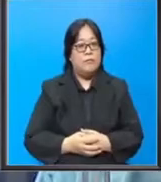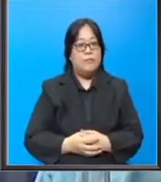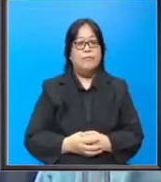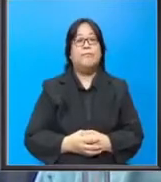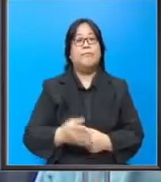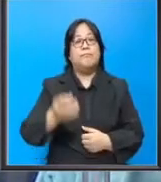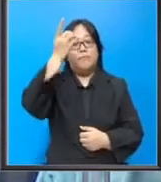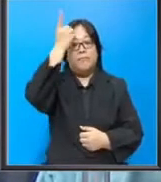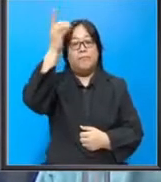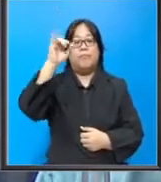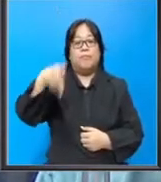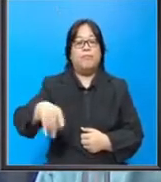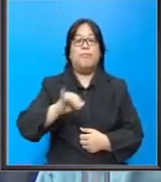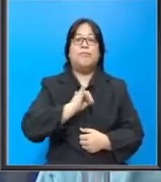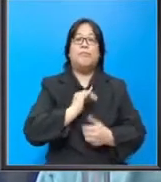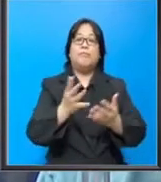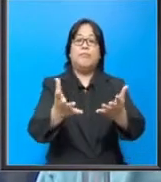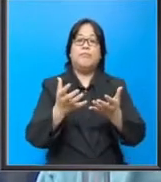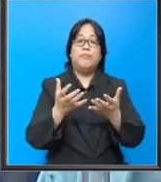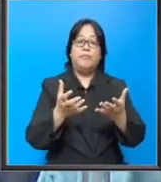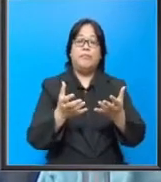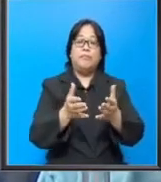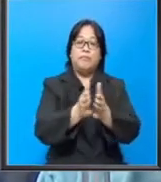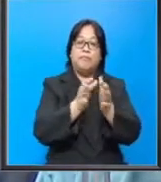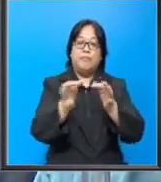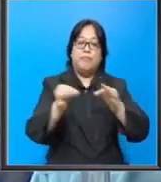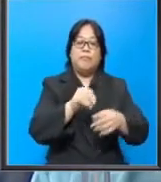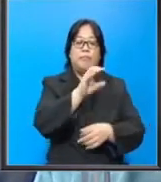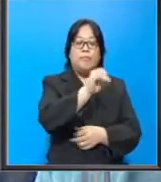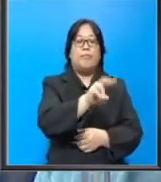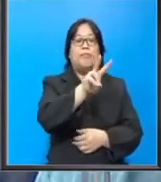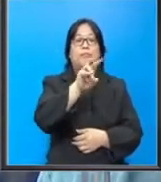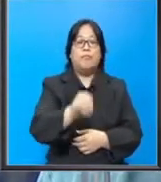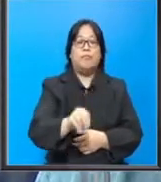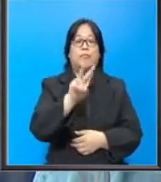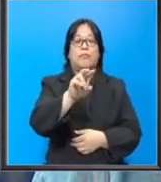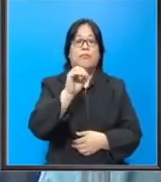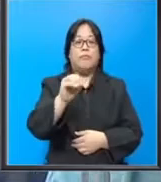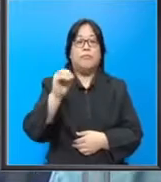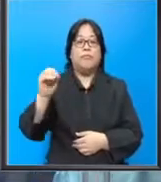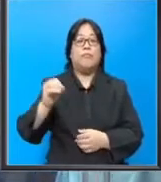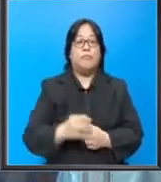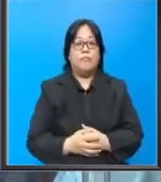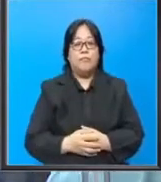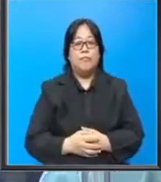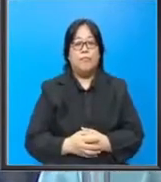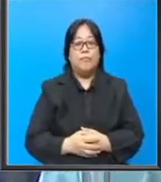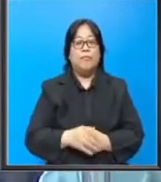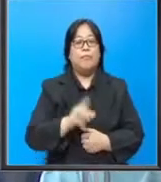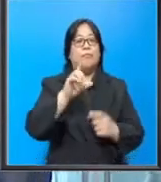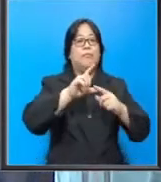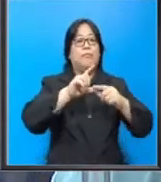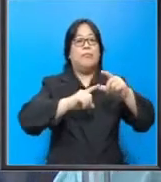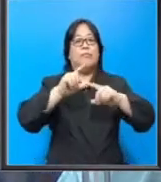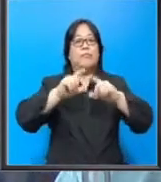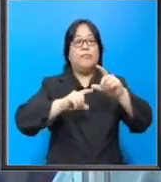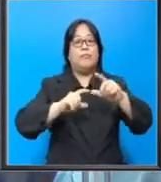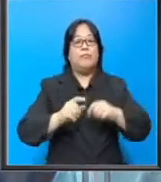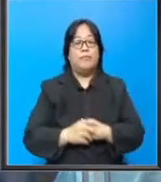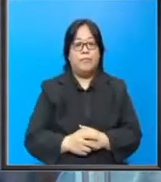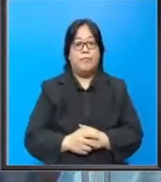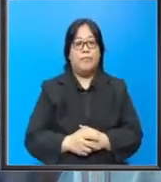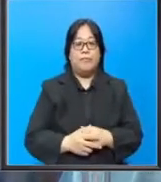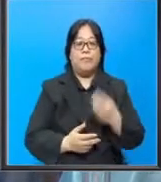atau pembersih Saya ingin menyentuh butiran kosong dua kosong 200 Hai dewan mana Raya volume